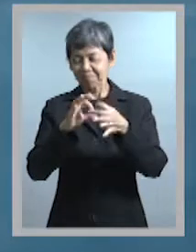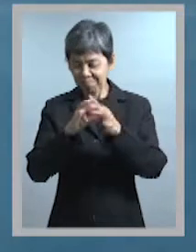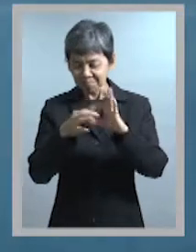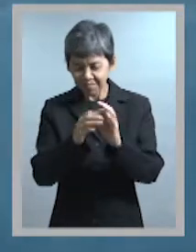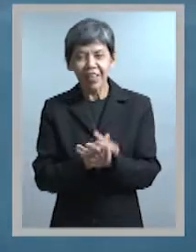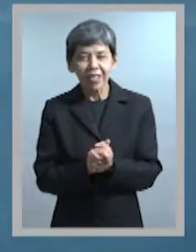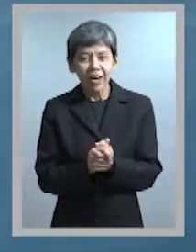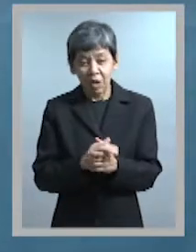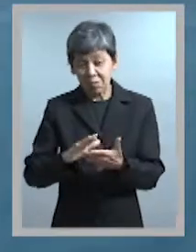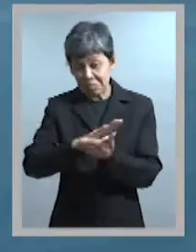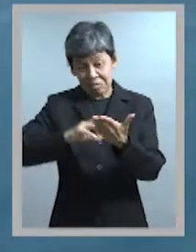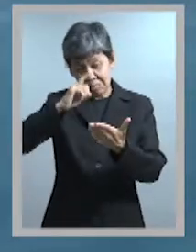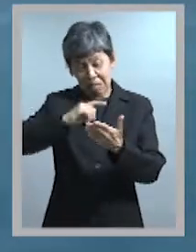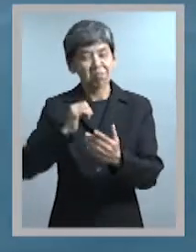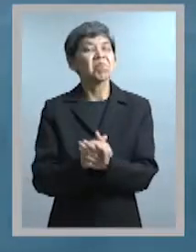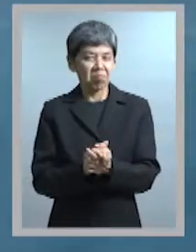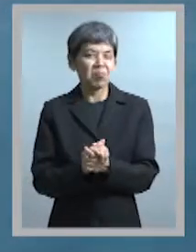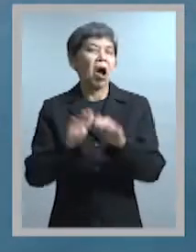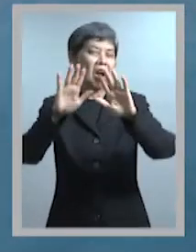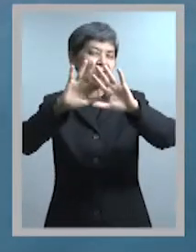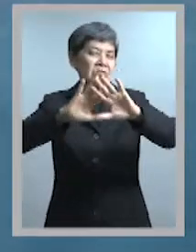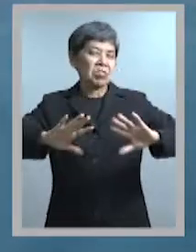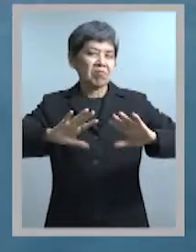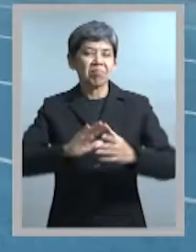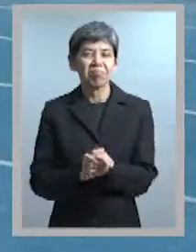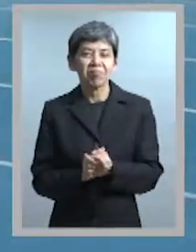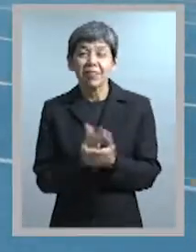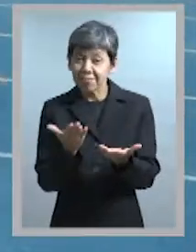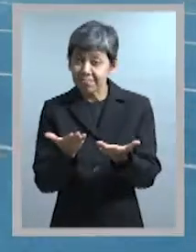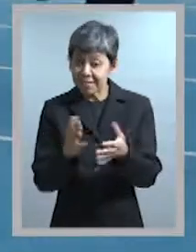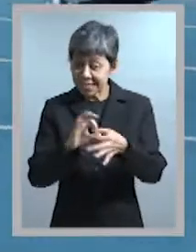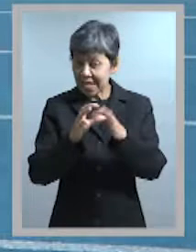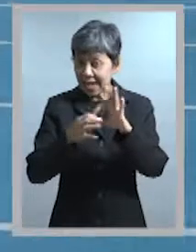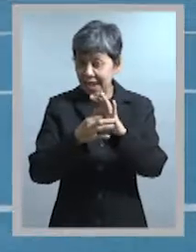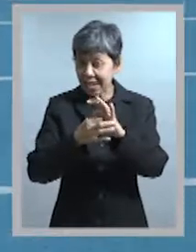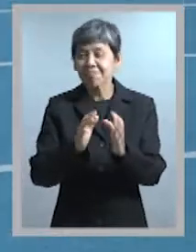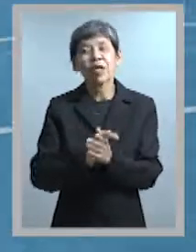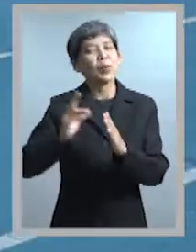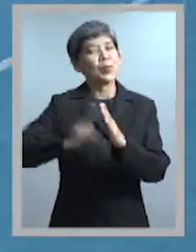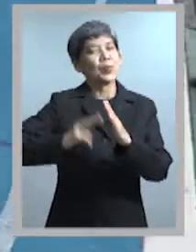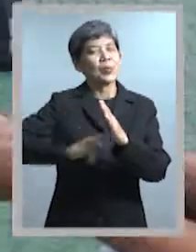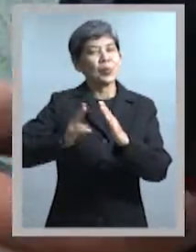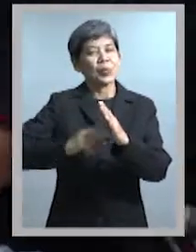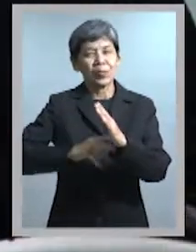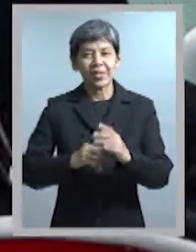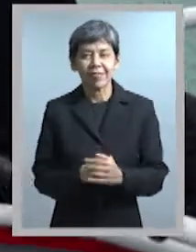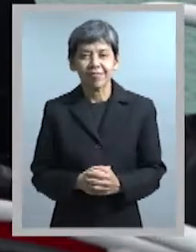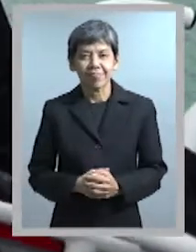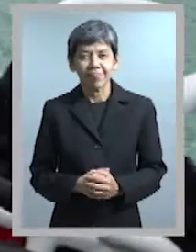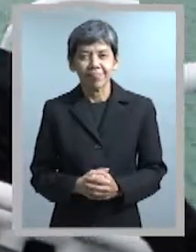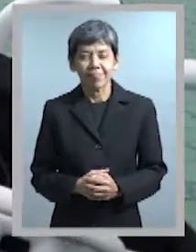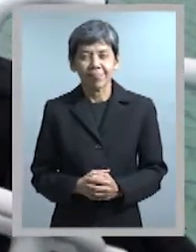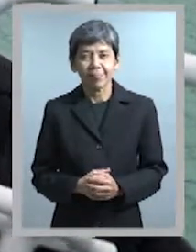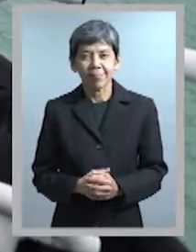กีฬาที่เรียกได้ว่าประเทศไทยแทบจะเป็นเบอร์หนึ่งของอาเซียนกันเลยนั่นก็คือกรีฑานั่นเอง